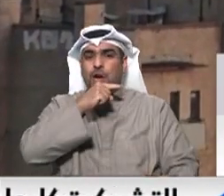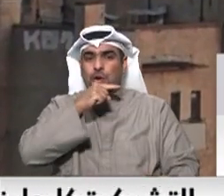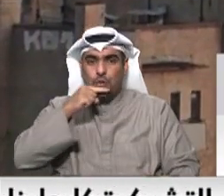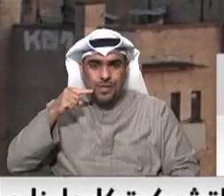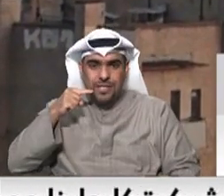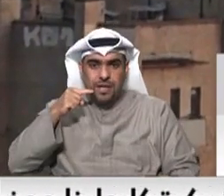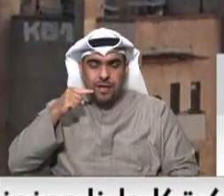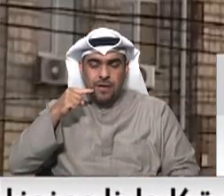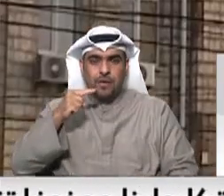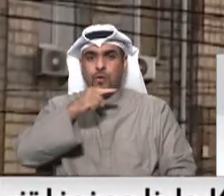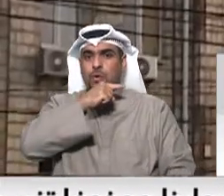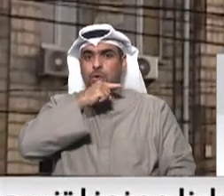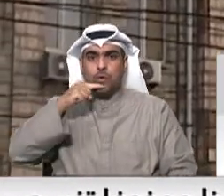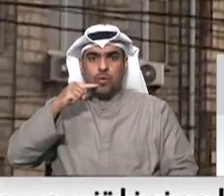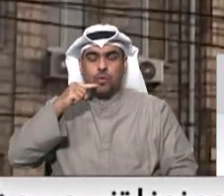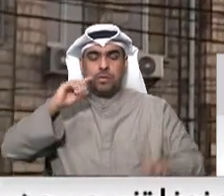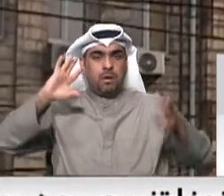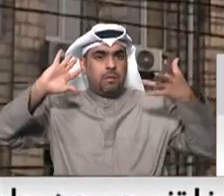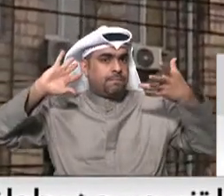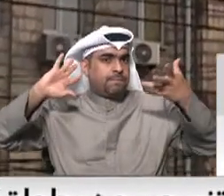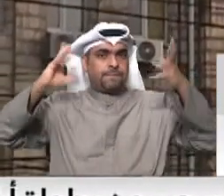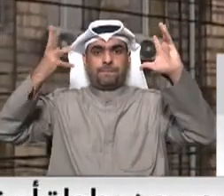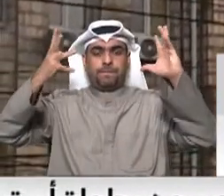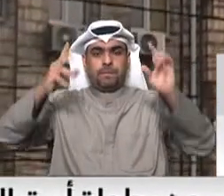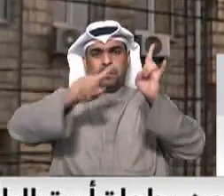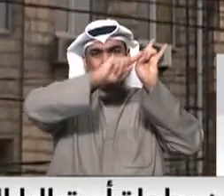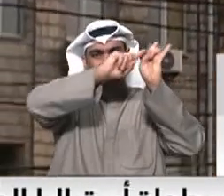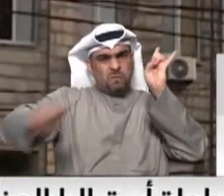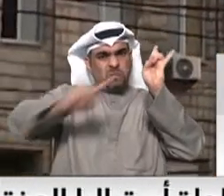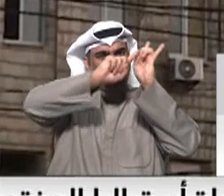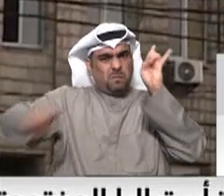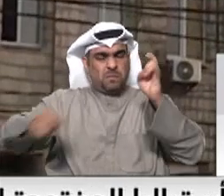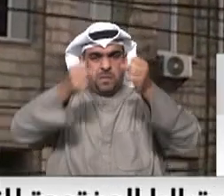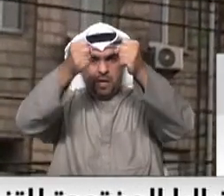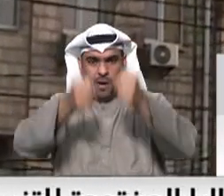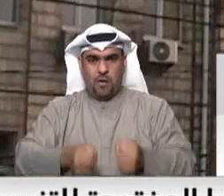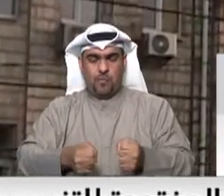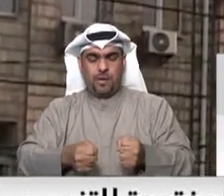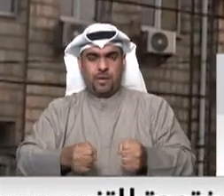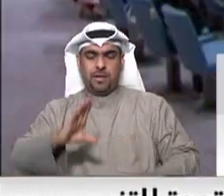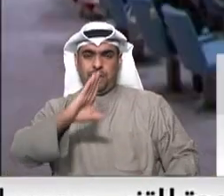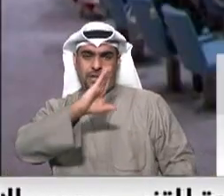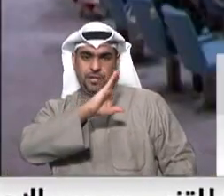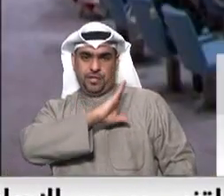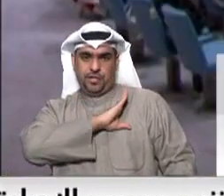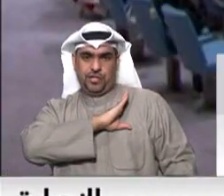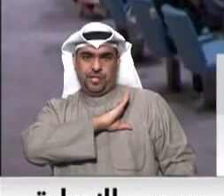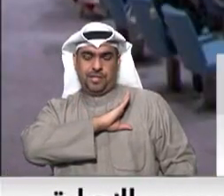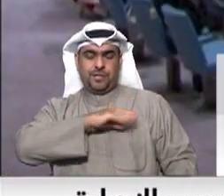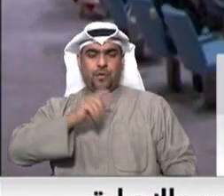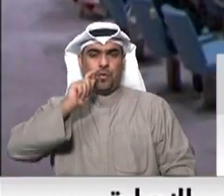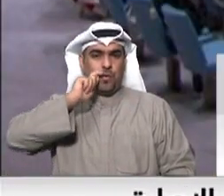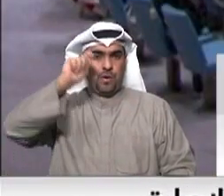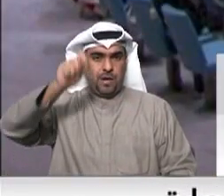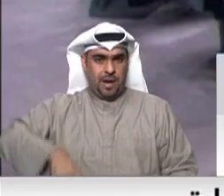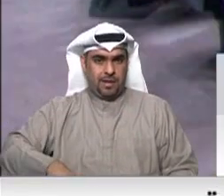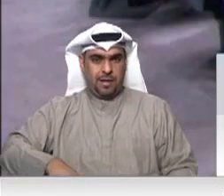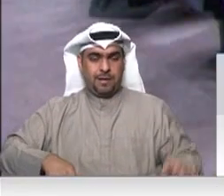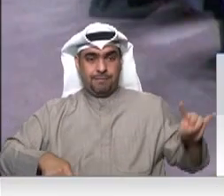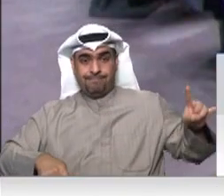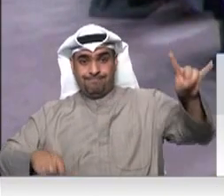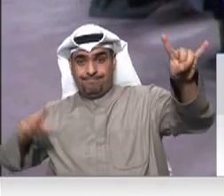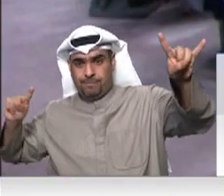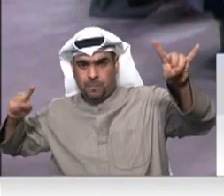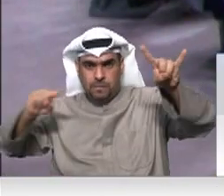زالو جني ان الدفاعات الجويه الاوكرانيه اعترضت 70% من الهجمات ردود الفعل الدوليه على